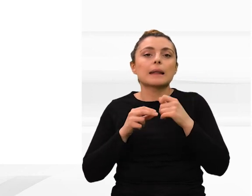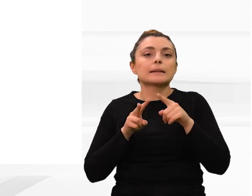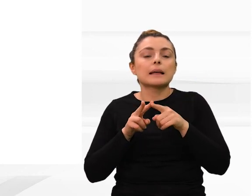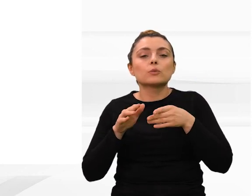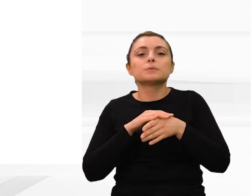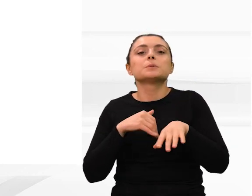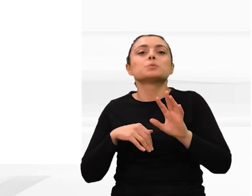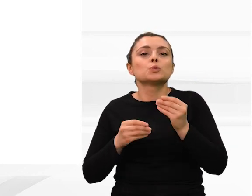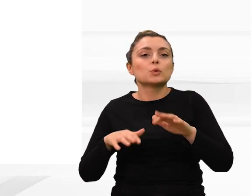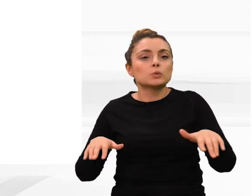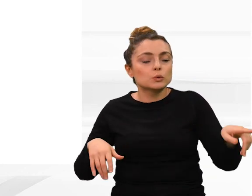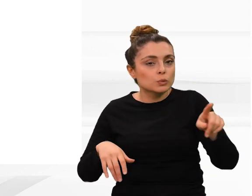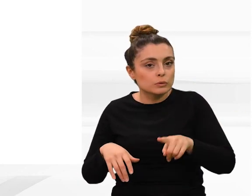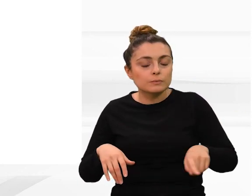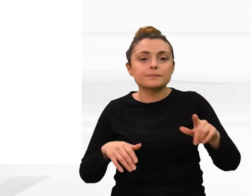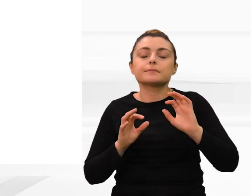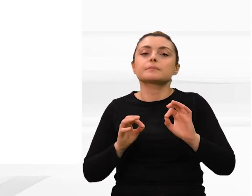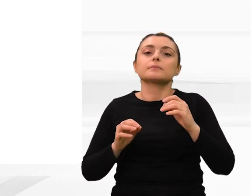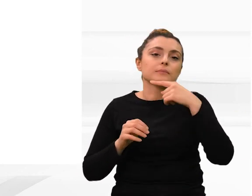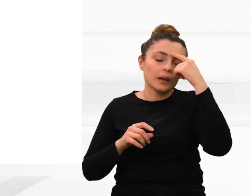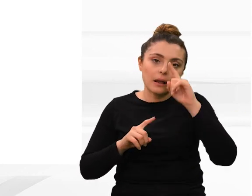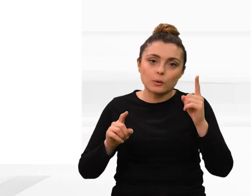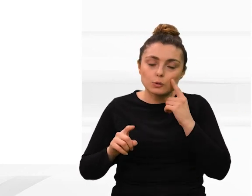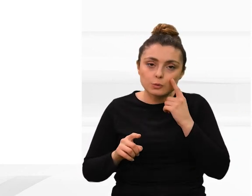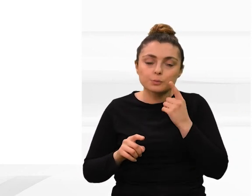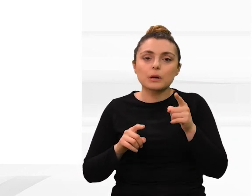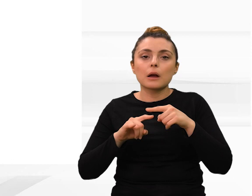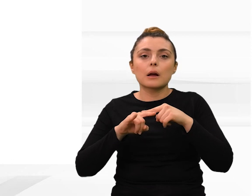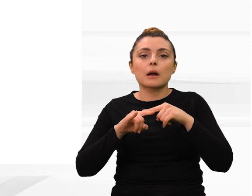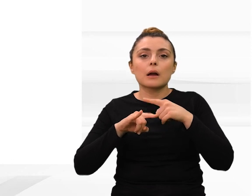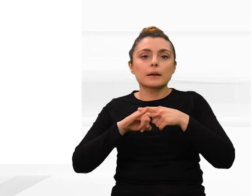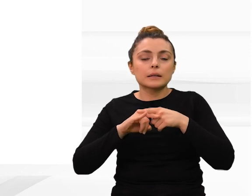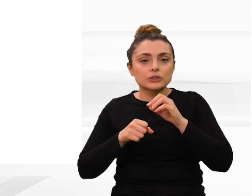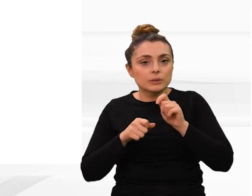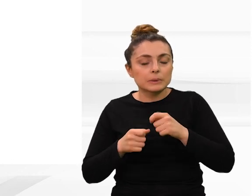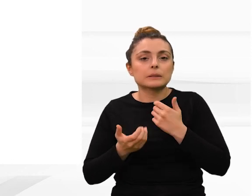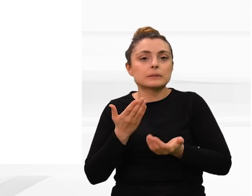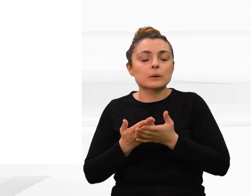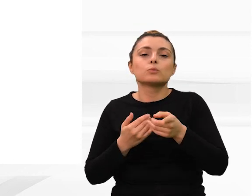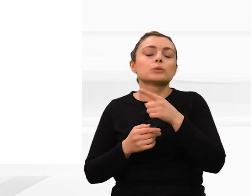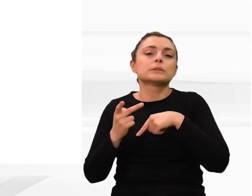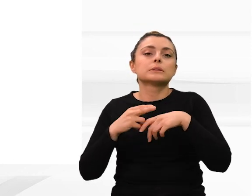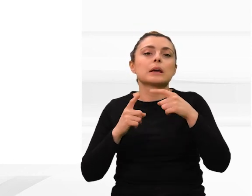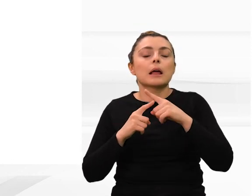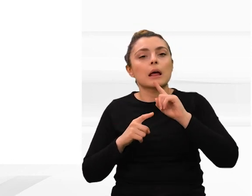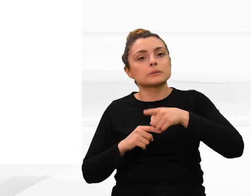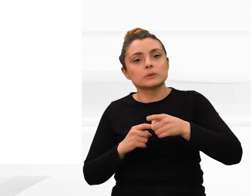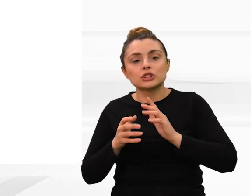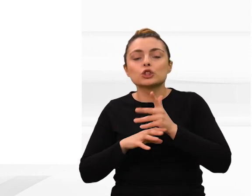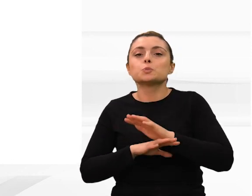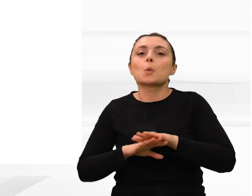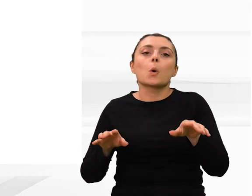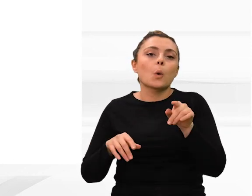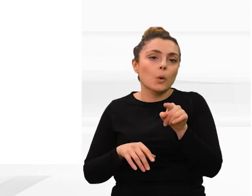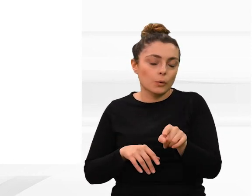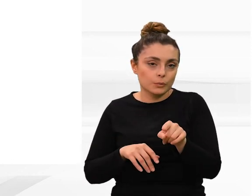çağına ulaşmamış çocuklar Bunun dışında Hayır kurumları hayratlar için yapılan yer var Bunlar zekat yerine geçmiyor